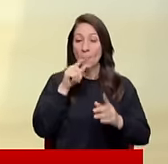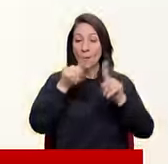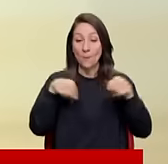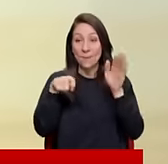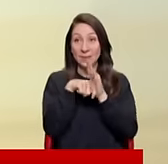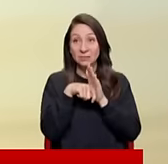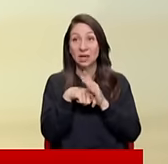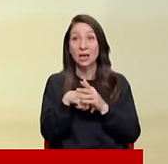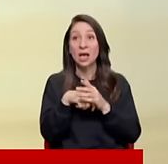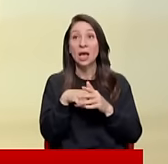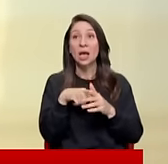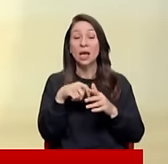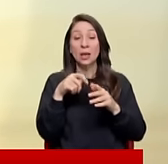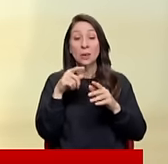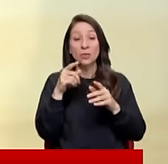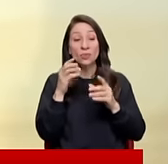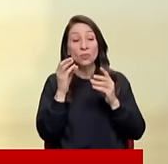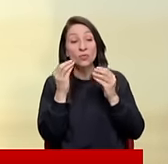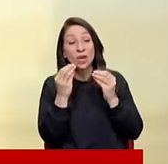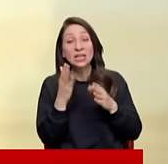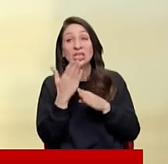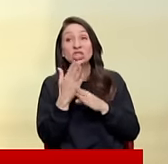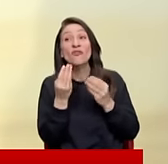mazbatayı Eren Ali Bingöl'e niçin